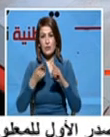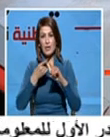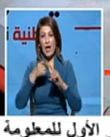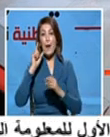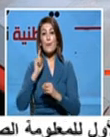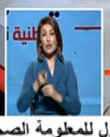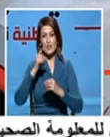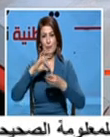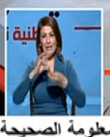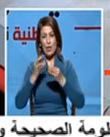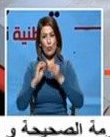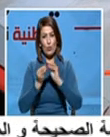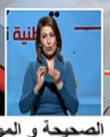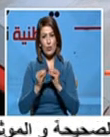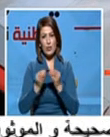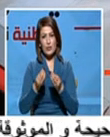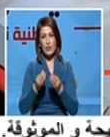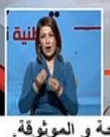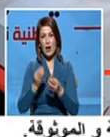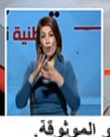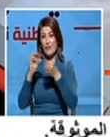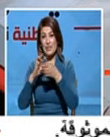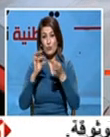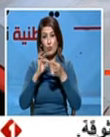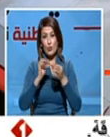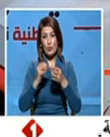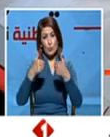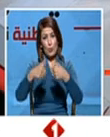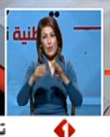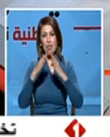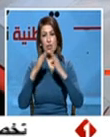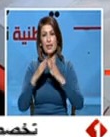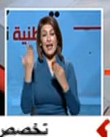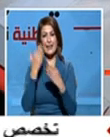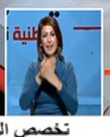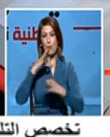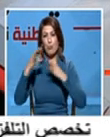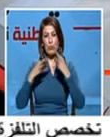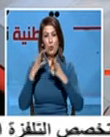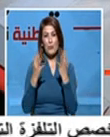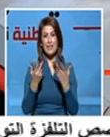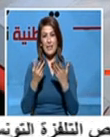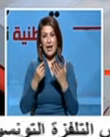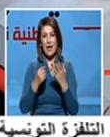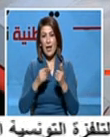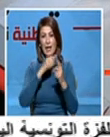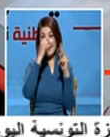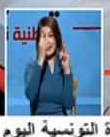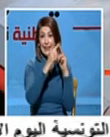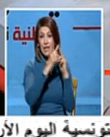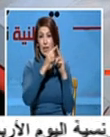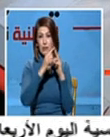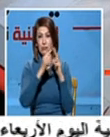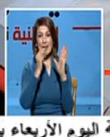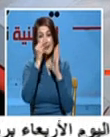لهم الحلول اللي تتأقلم والحل الحجر الصحي. أنا نحب ندخل على ثلاثة مستويات. المستوى